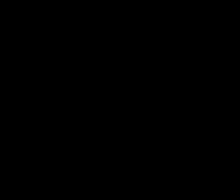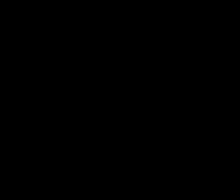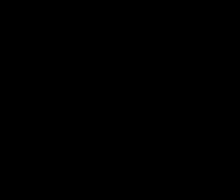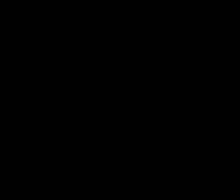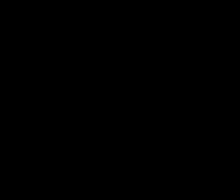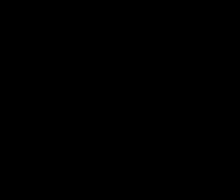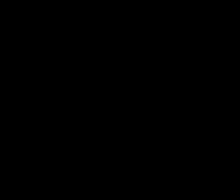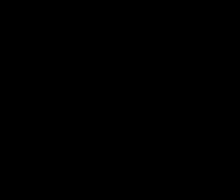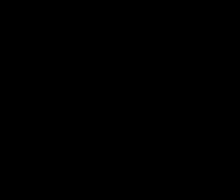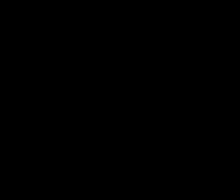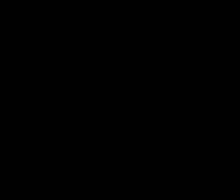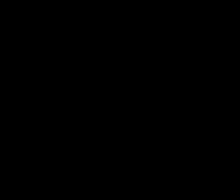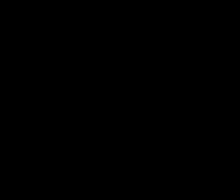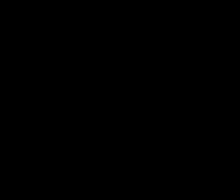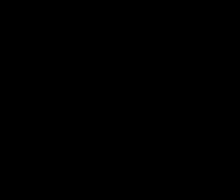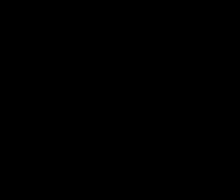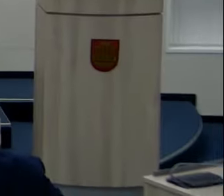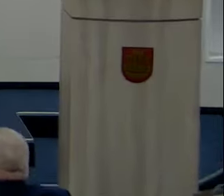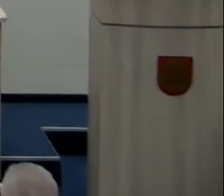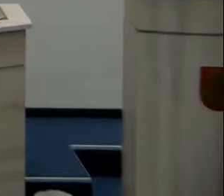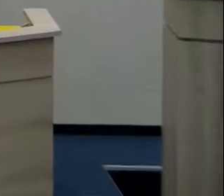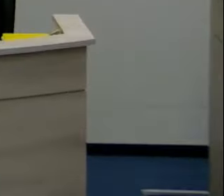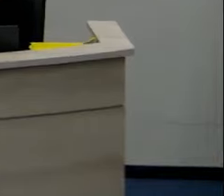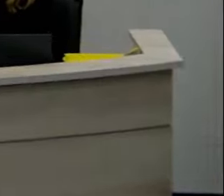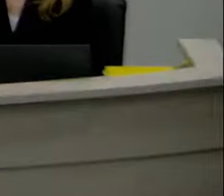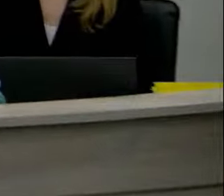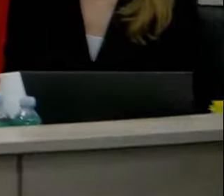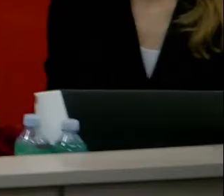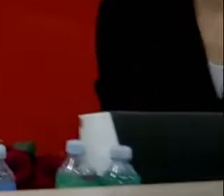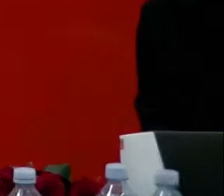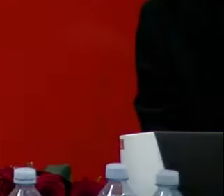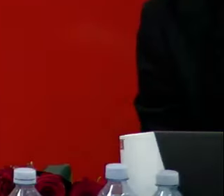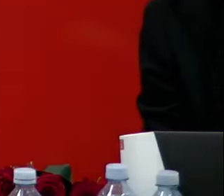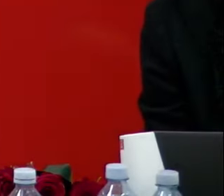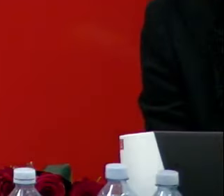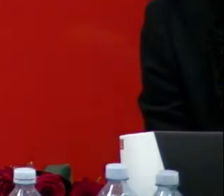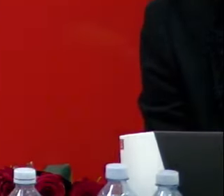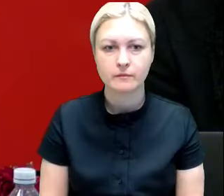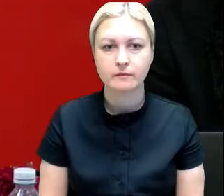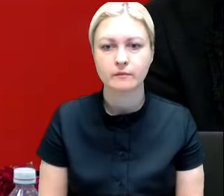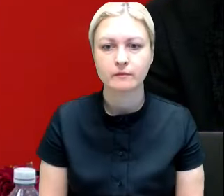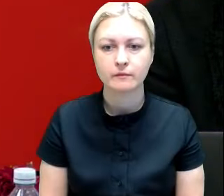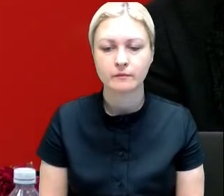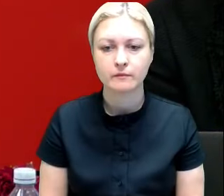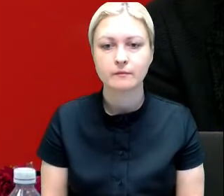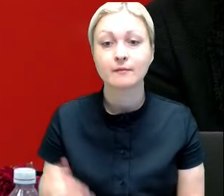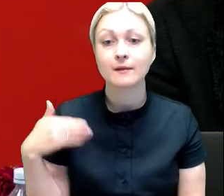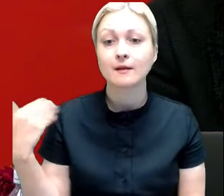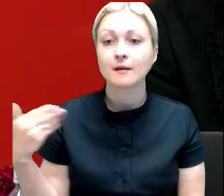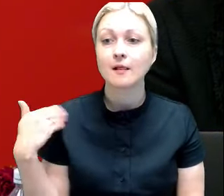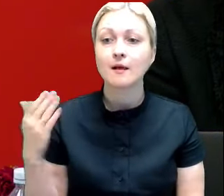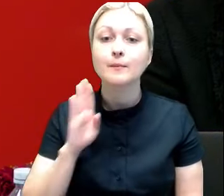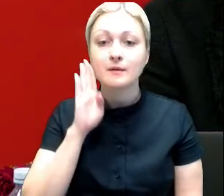k labas rytas kolegos laikas laikas laikas pradėti